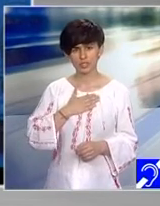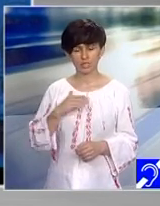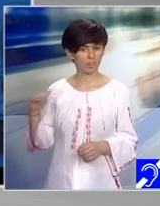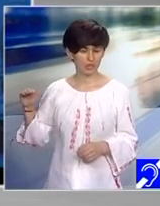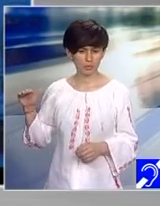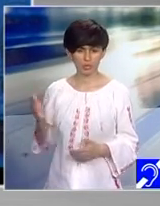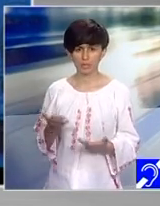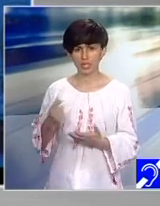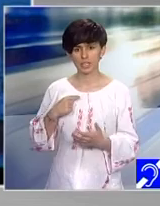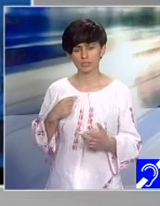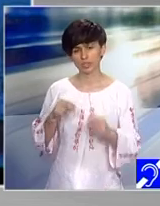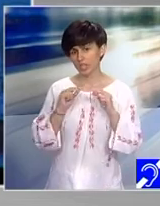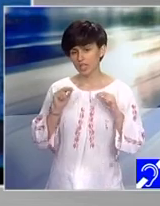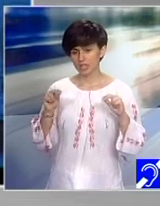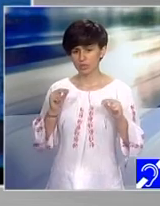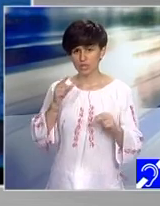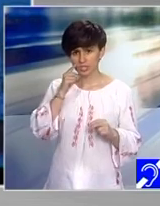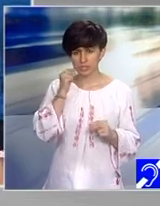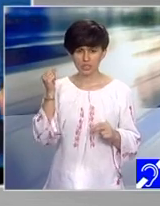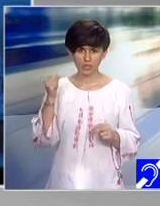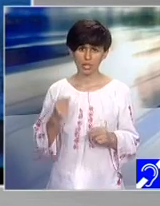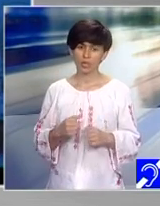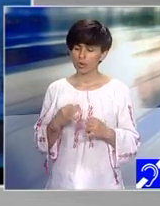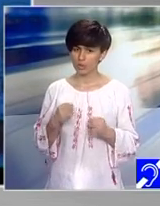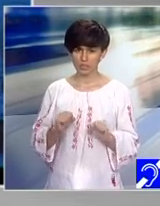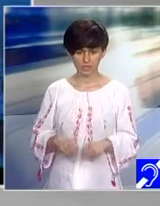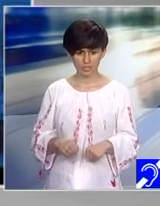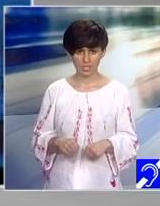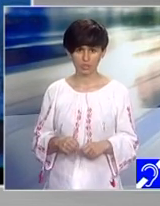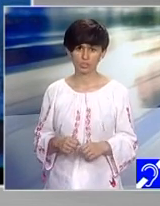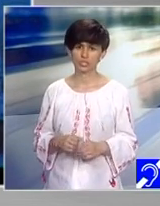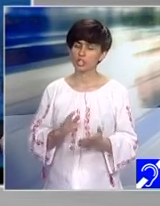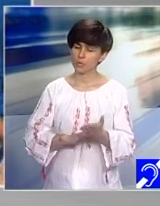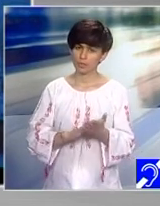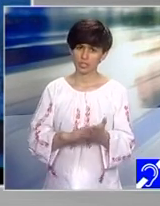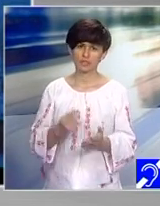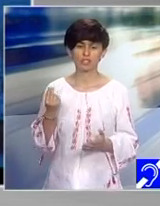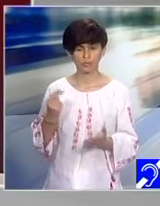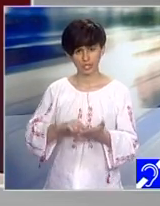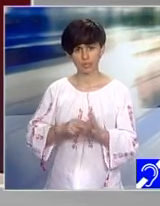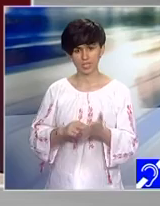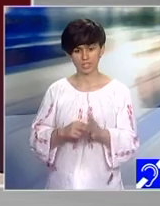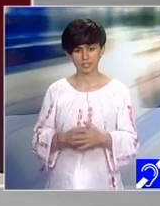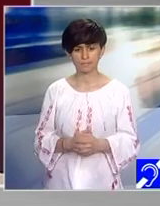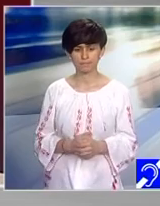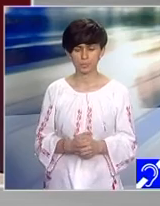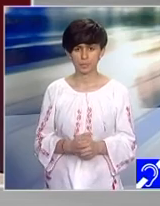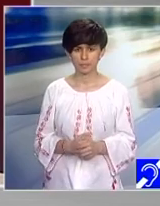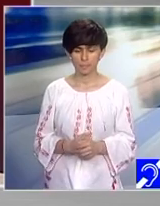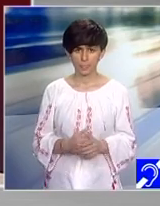sunt educați de oameni serioși și motivați și bine pregătiți. Profită de ceea ce a spus